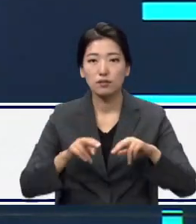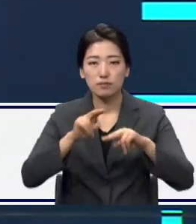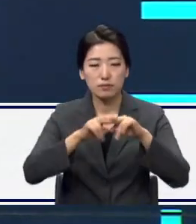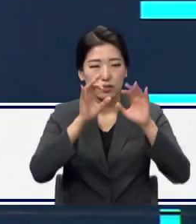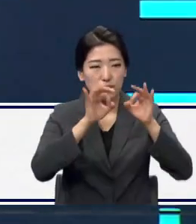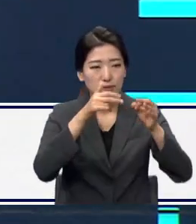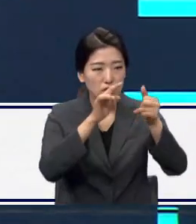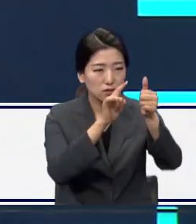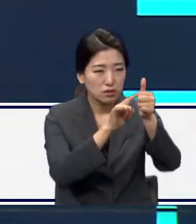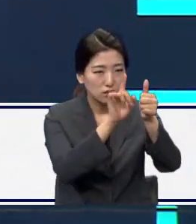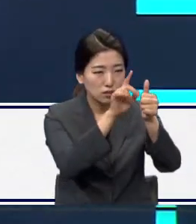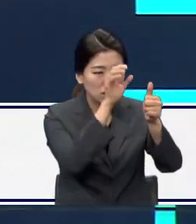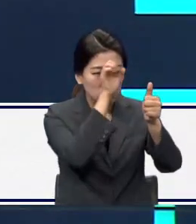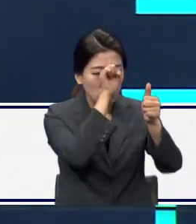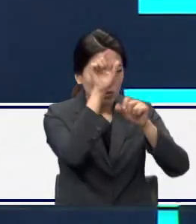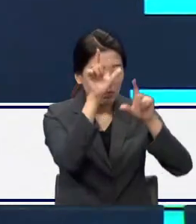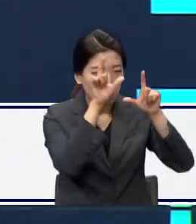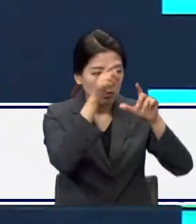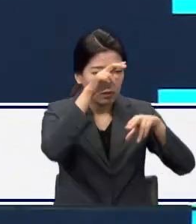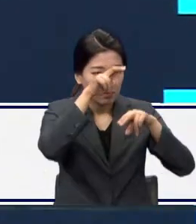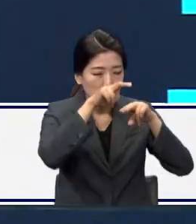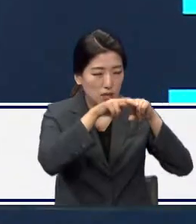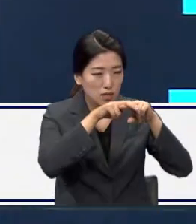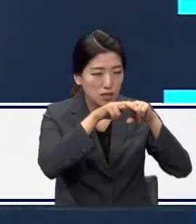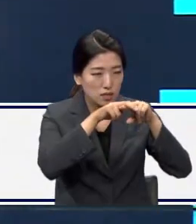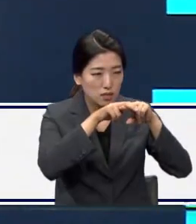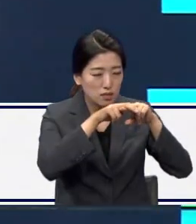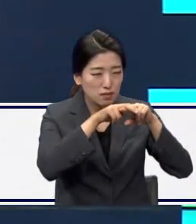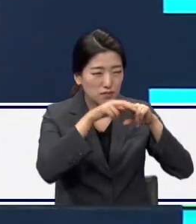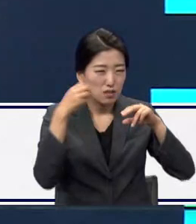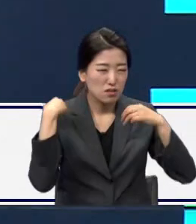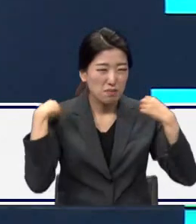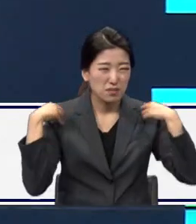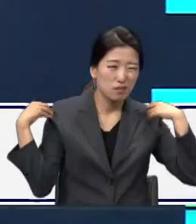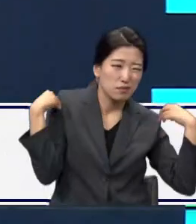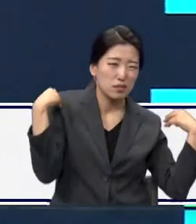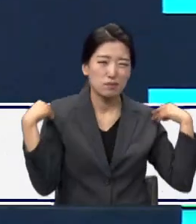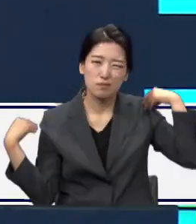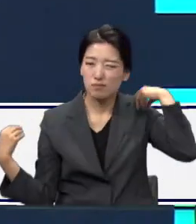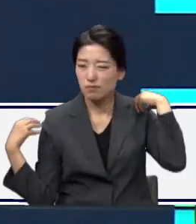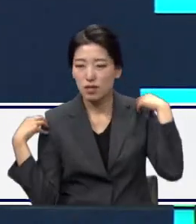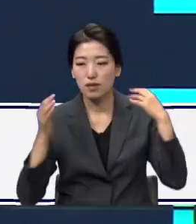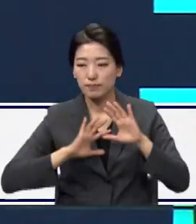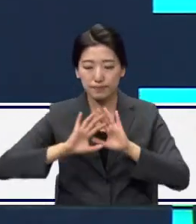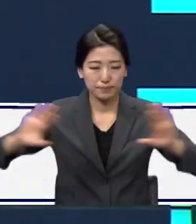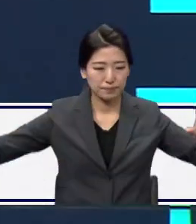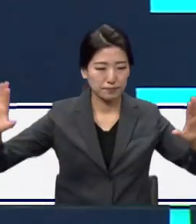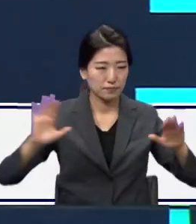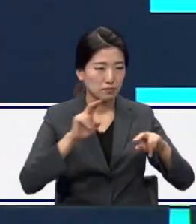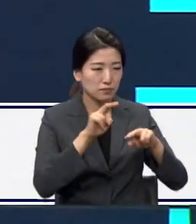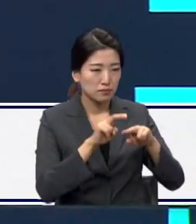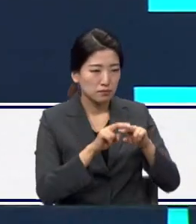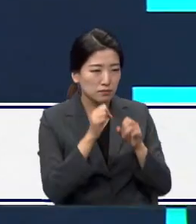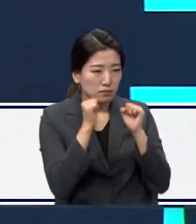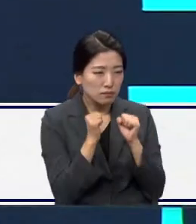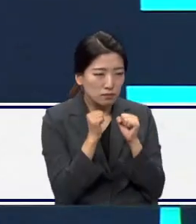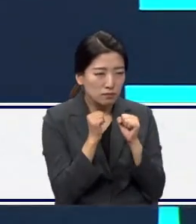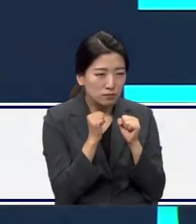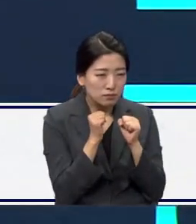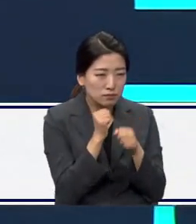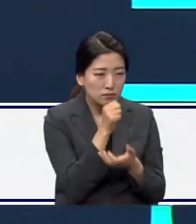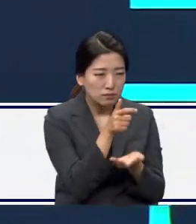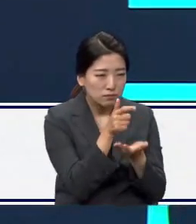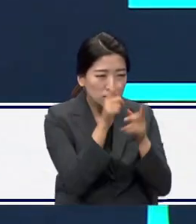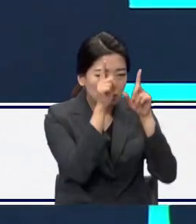위원장의 좋은 모습을 가장 좋은 자리에서 찍기 위해서 목숨 걸고 자리를 사수했다 얘기까지도